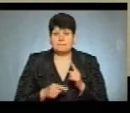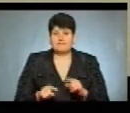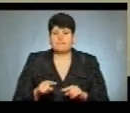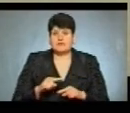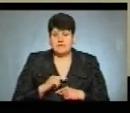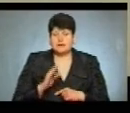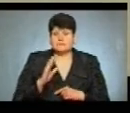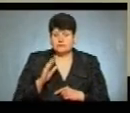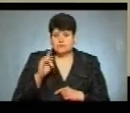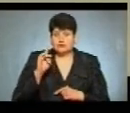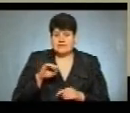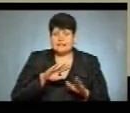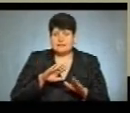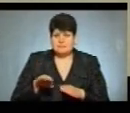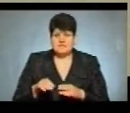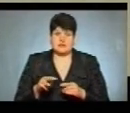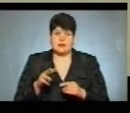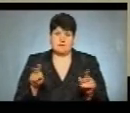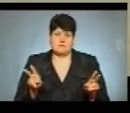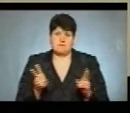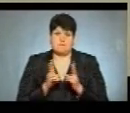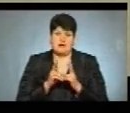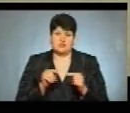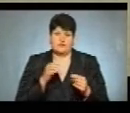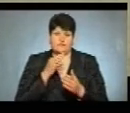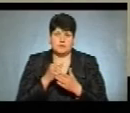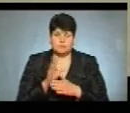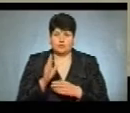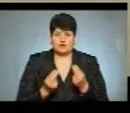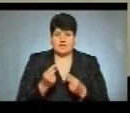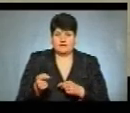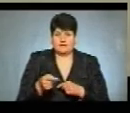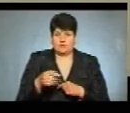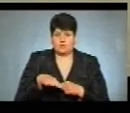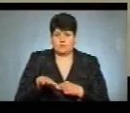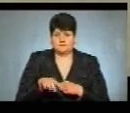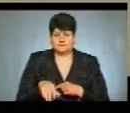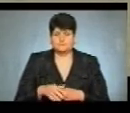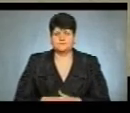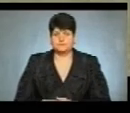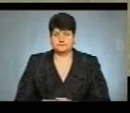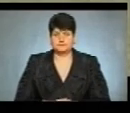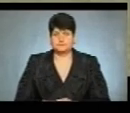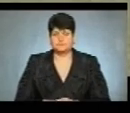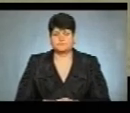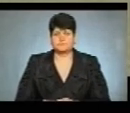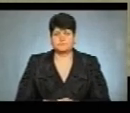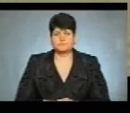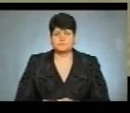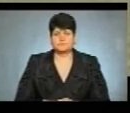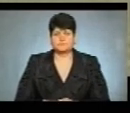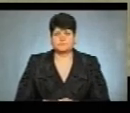стане відомо після матчу відповіді, які суперники зіграють на полі тернопільської команди. Олександр Качанов, Віктор Лапченко,